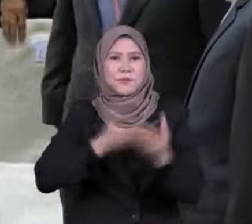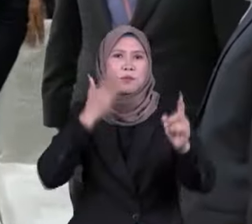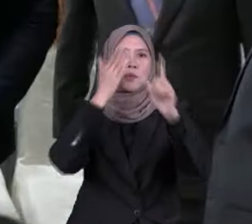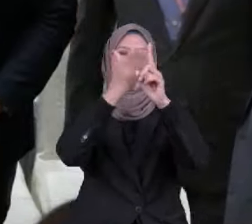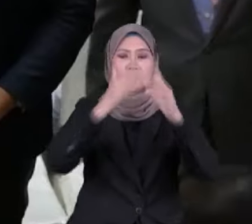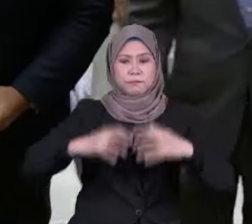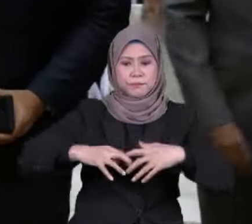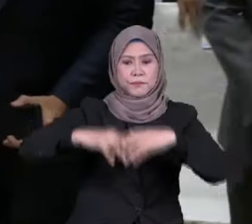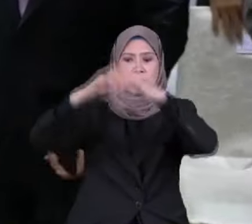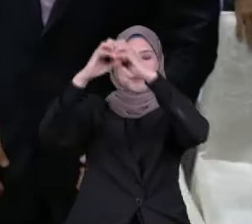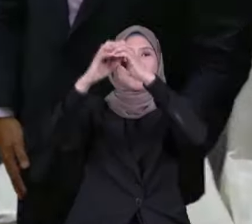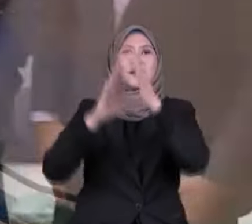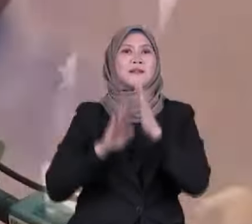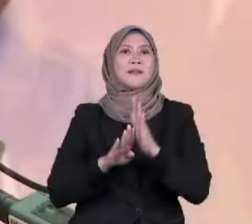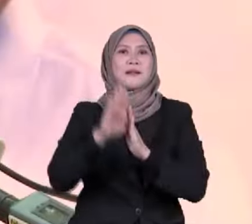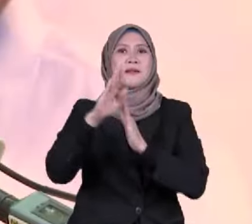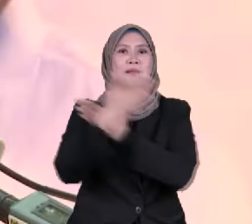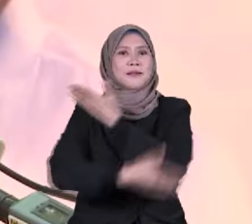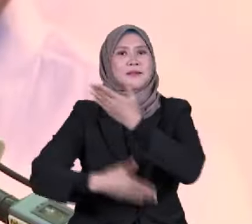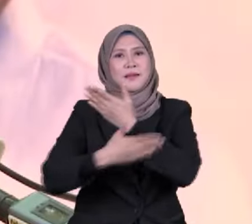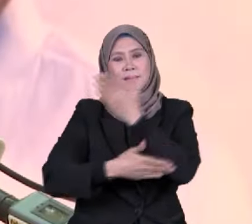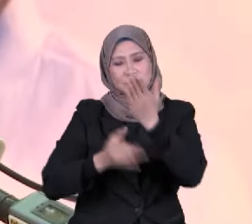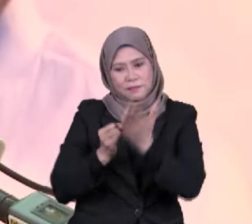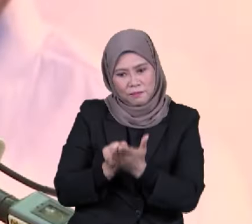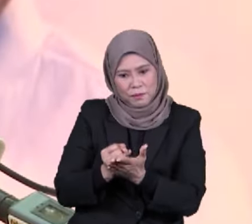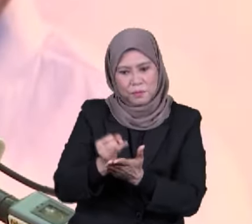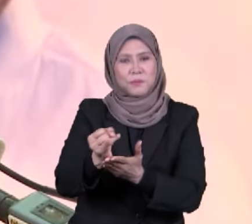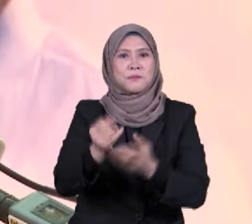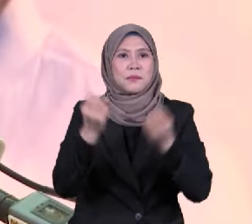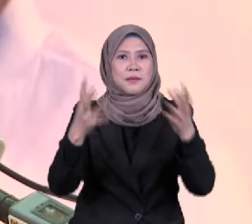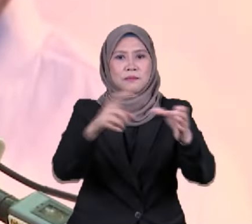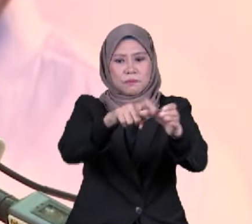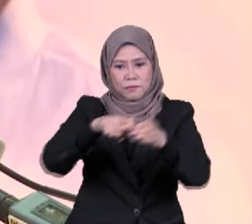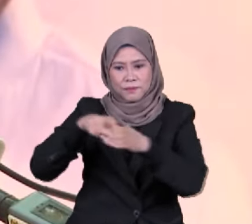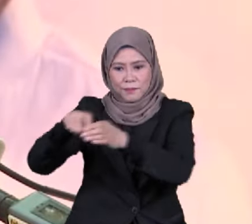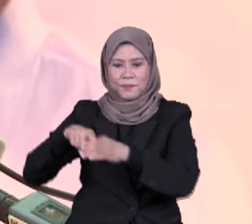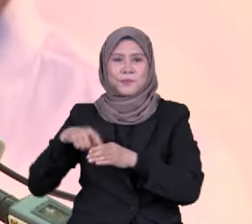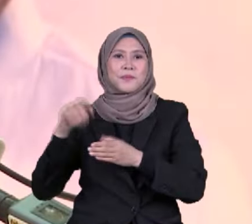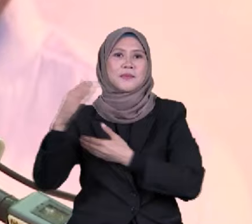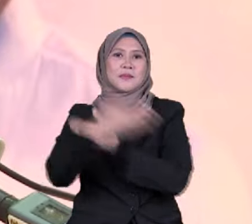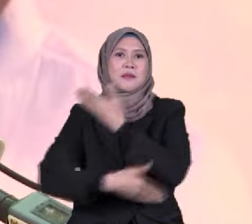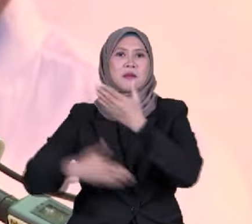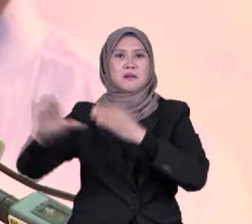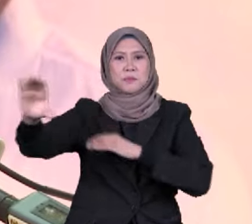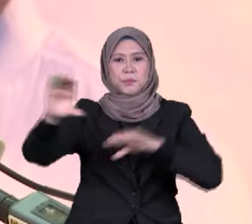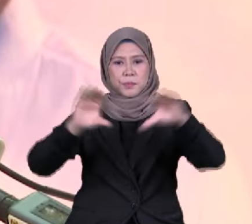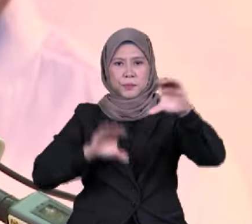membina negara yang berintegriti bagi menarik lebih banyak pelaburan berimpak tinggi.